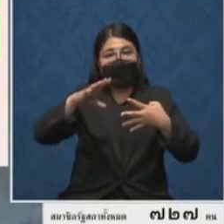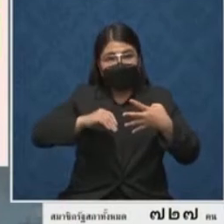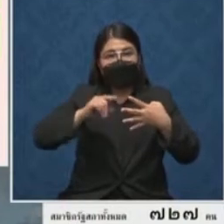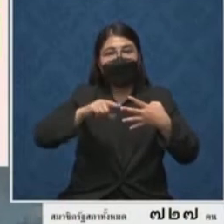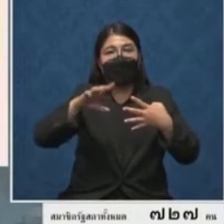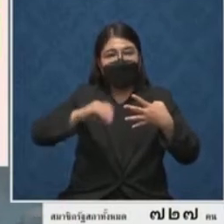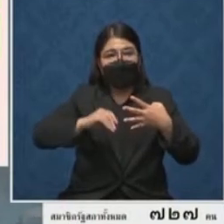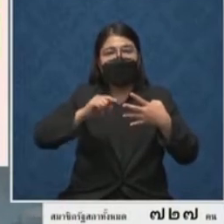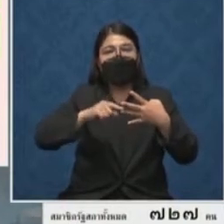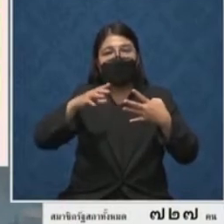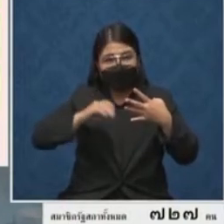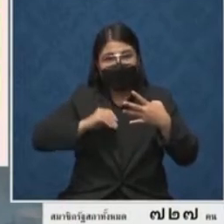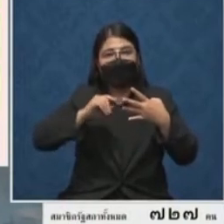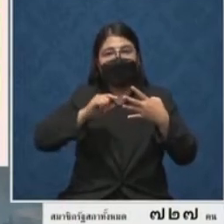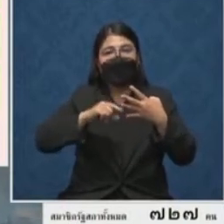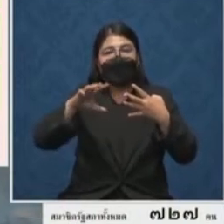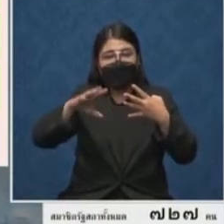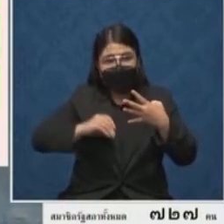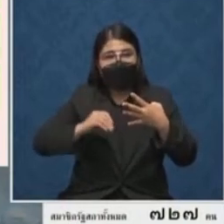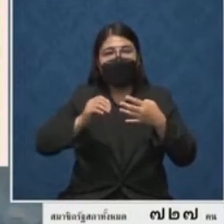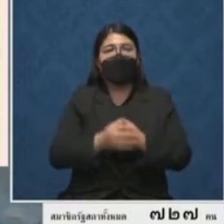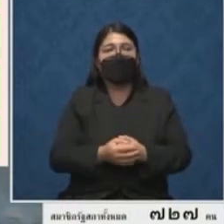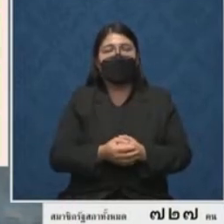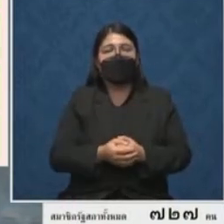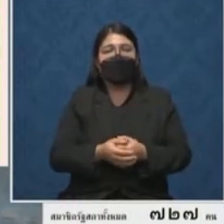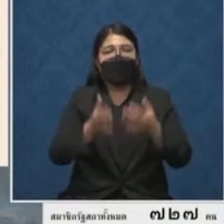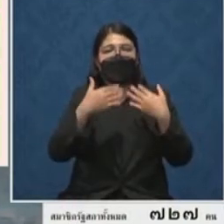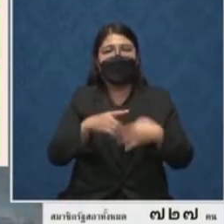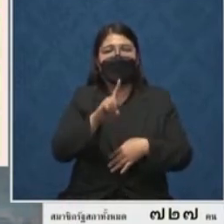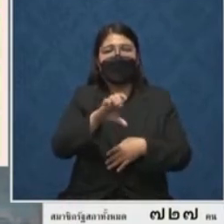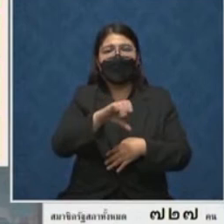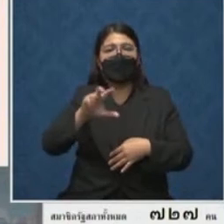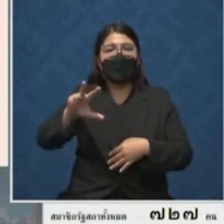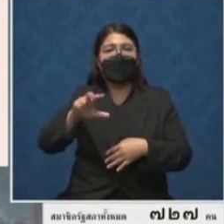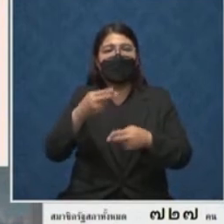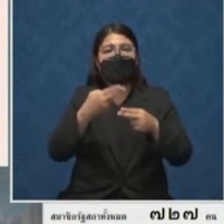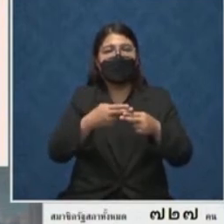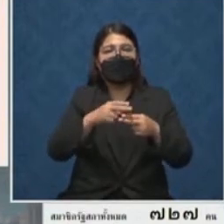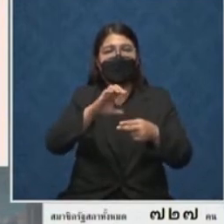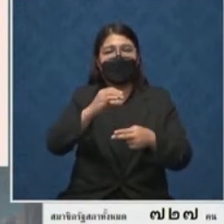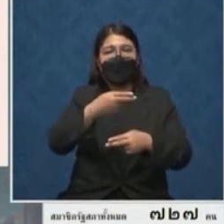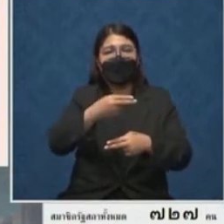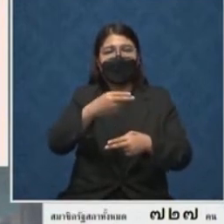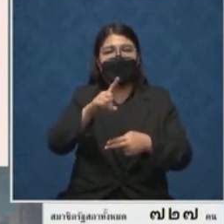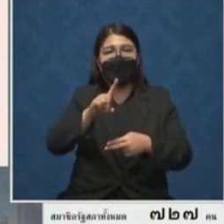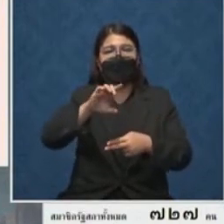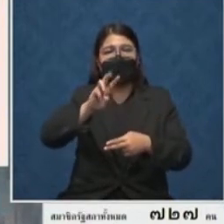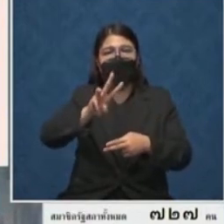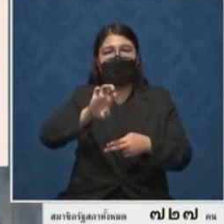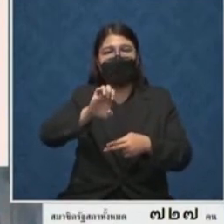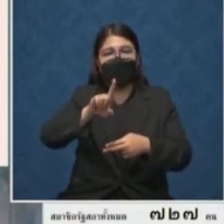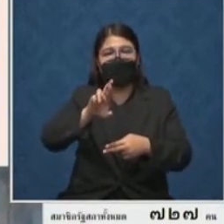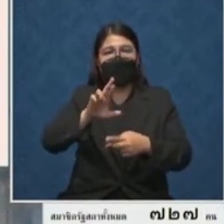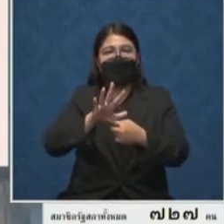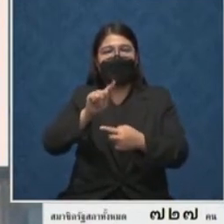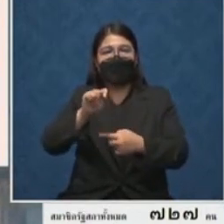3รับหลักการและ4รับหลักการครับ 103นางชวีรัตน์เกษตรสุนทร ฉบับที่1